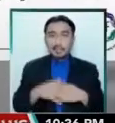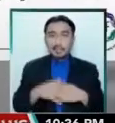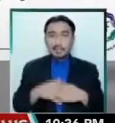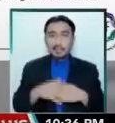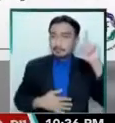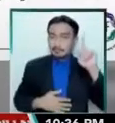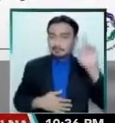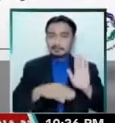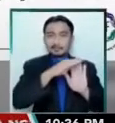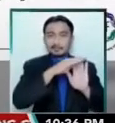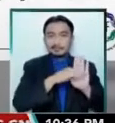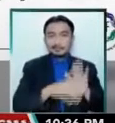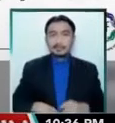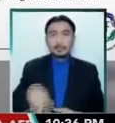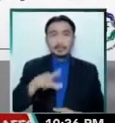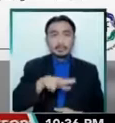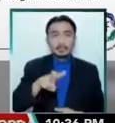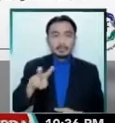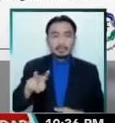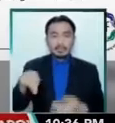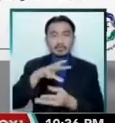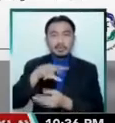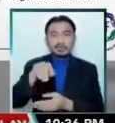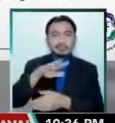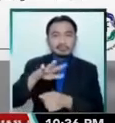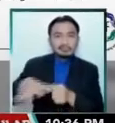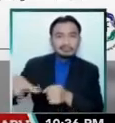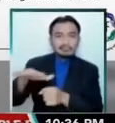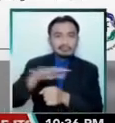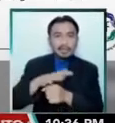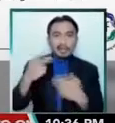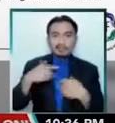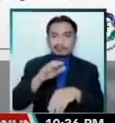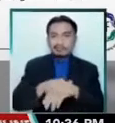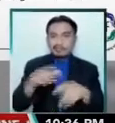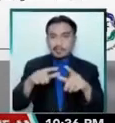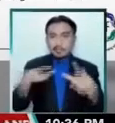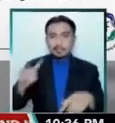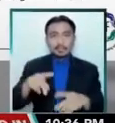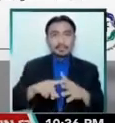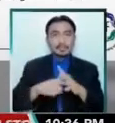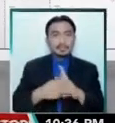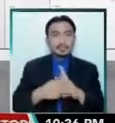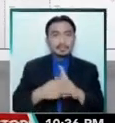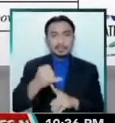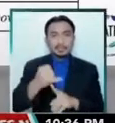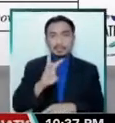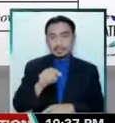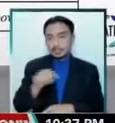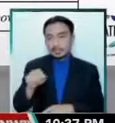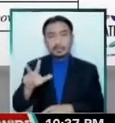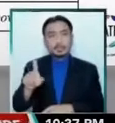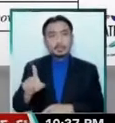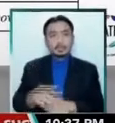din. 22 lugar naman sa bansa ay sinailalim sa mas mababang Alert Level 2 simula sa January 16 hanggang 31. Epektibo